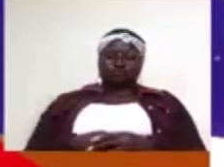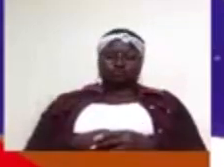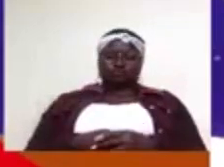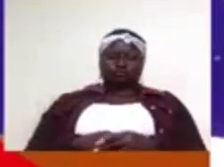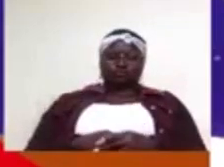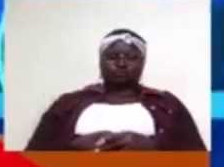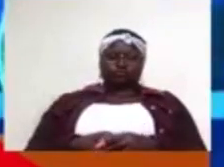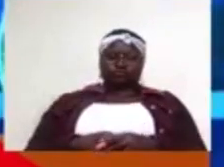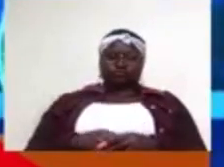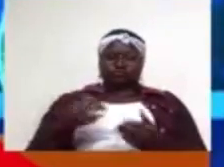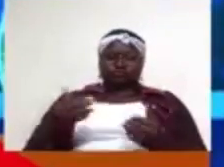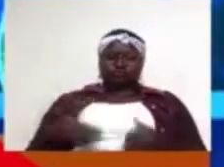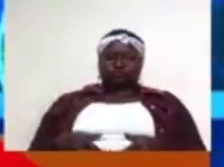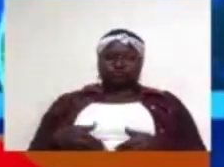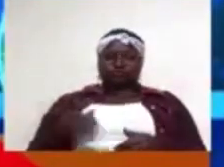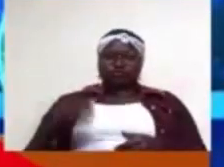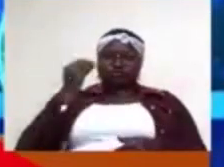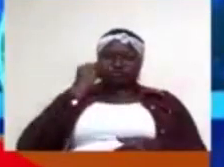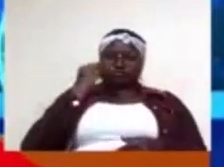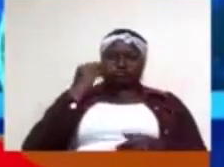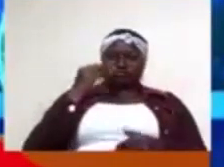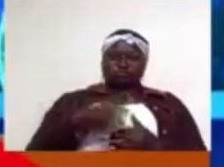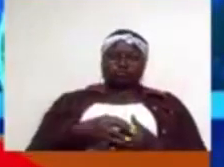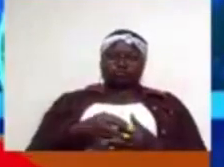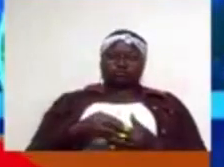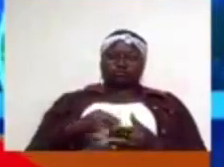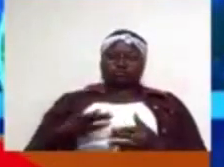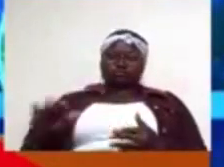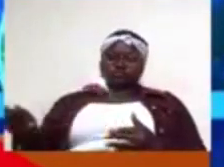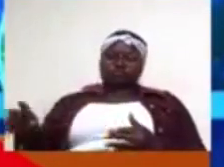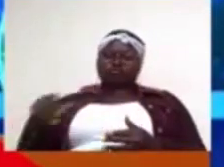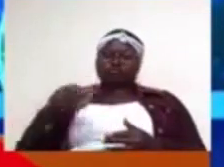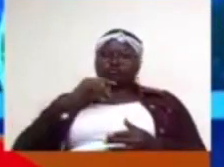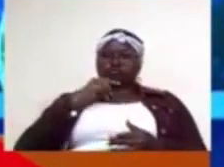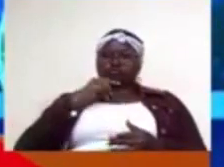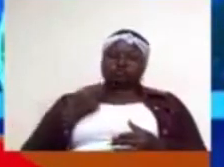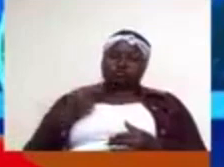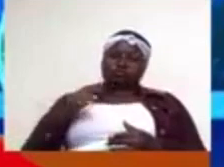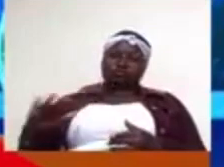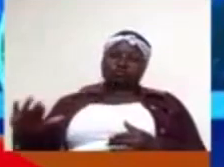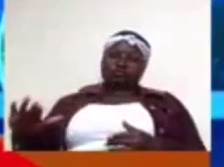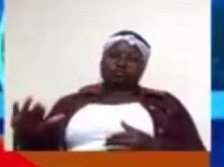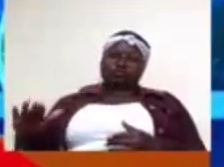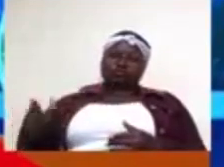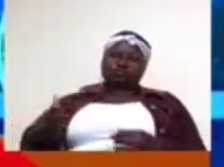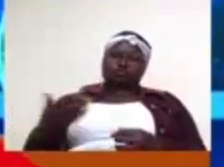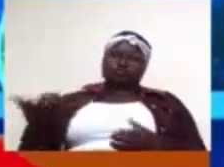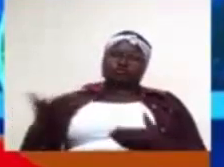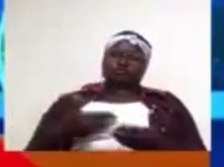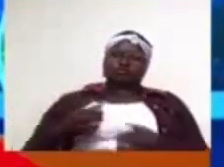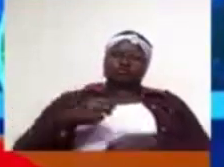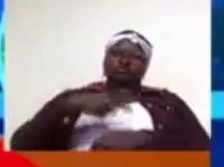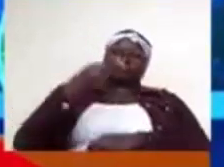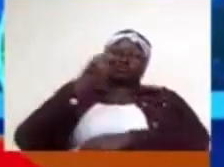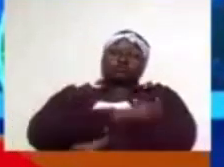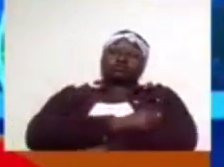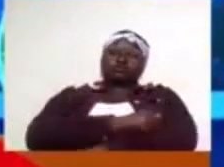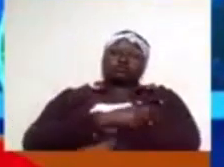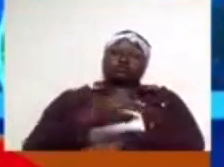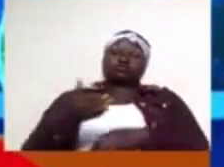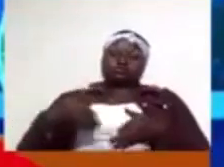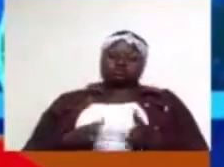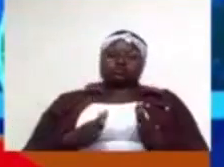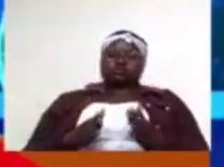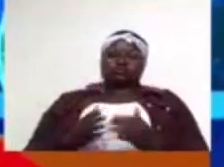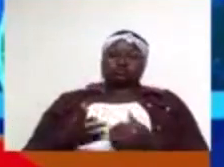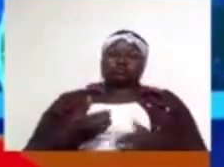tamau thinyu wa mucii ni ukoraga ringi ni mwana wa muiretu ringi primary kana secondary na niagia